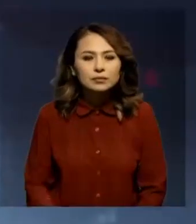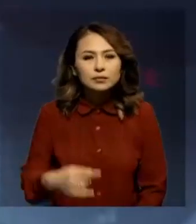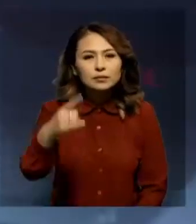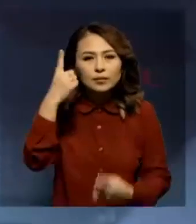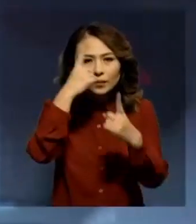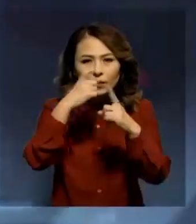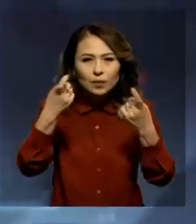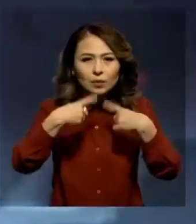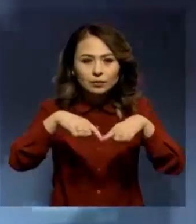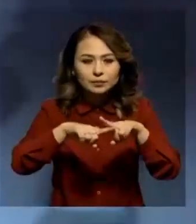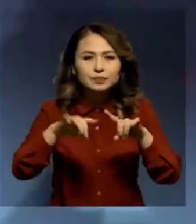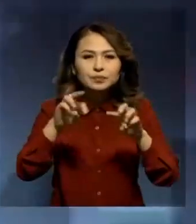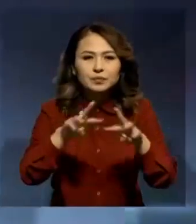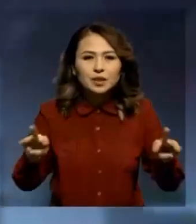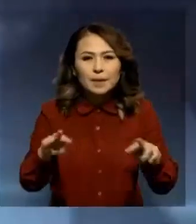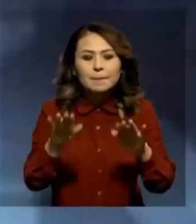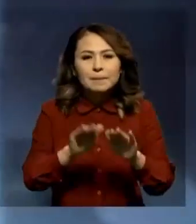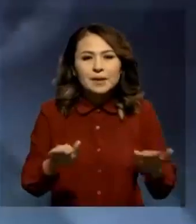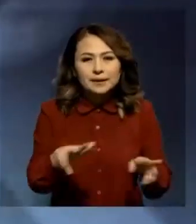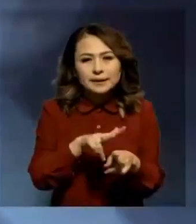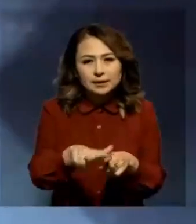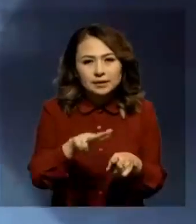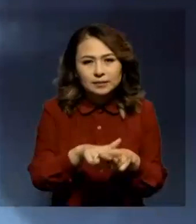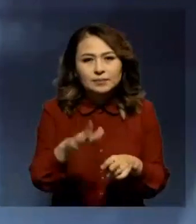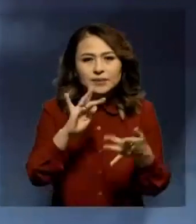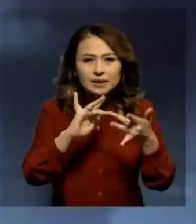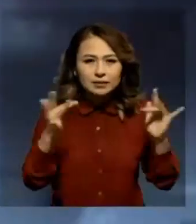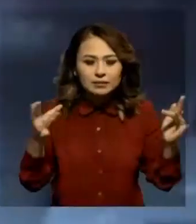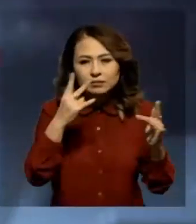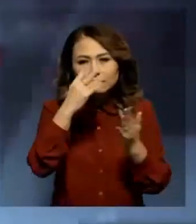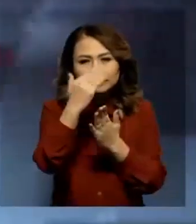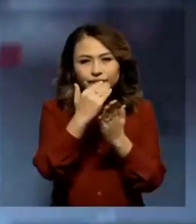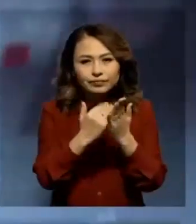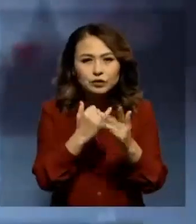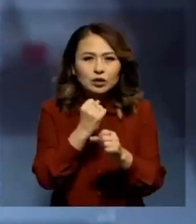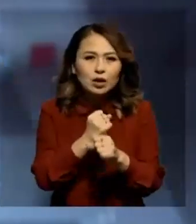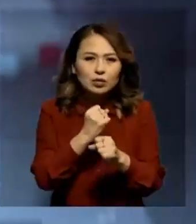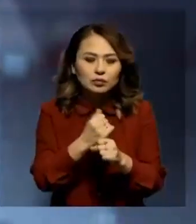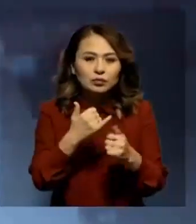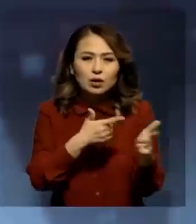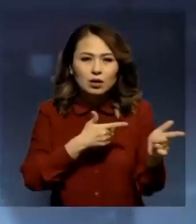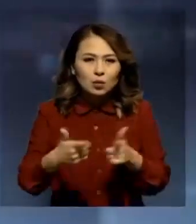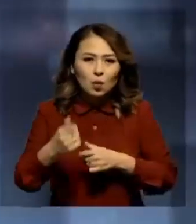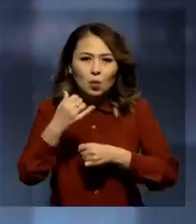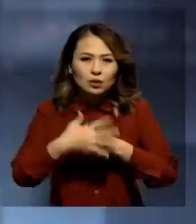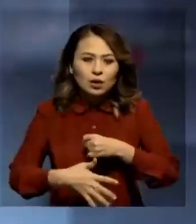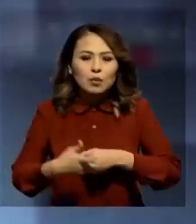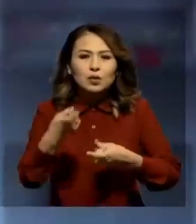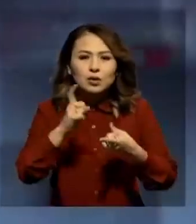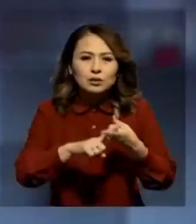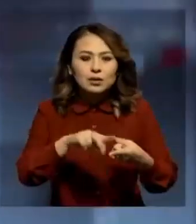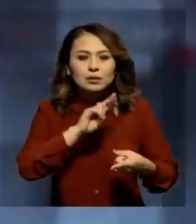Ақпарат және қоғамдық даму министрлігі балаларға зиян келтіретін сайттардың қара тізімін әзірледі. Бұл туралы бүгін ведомство өкілдері